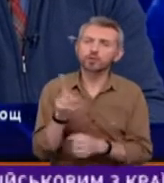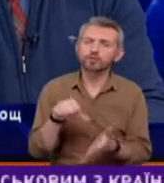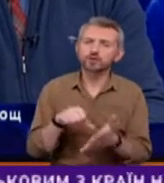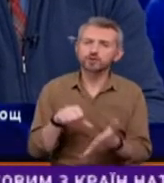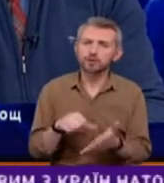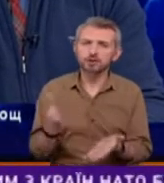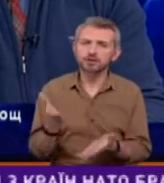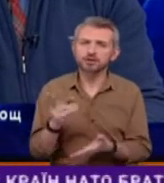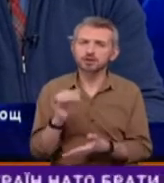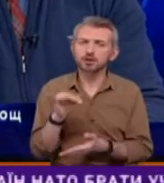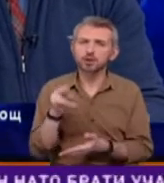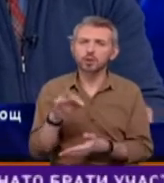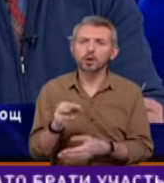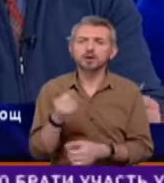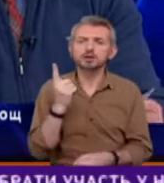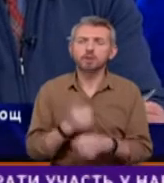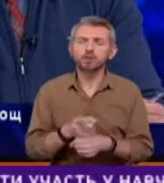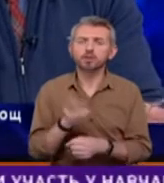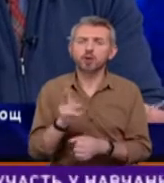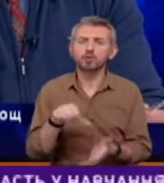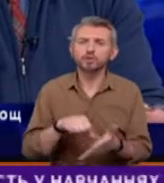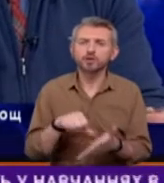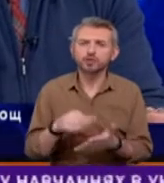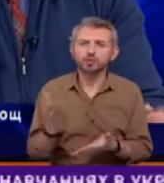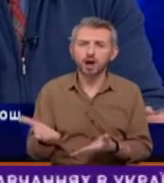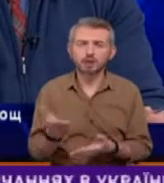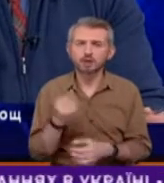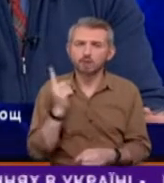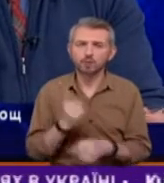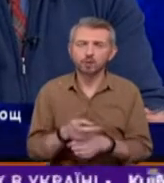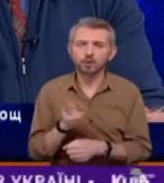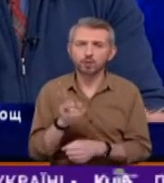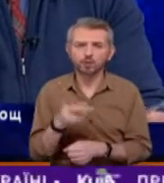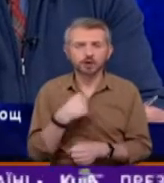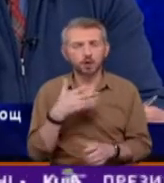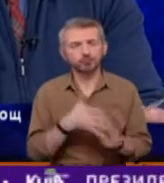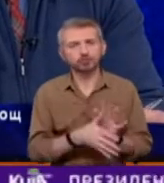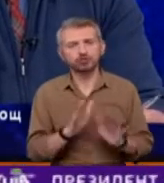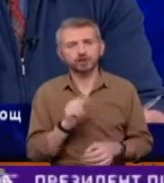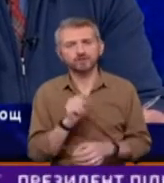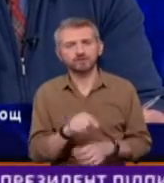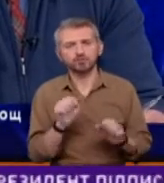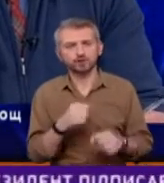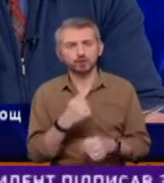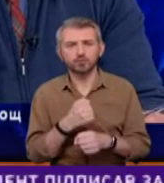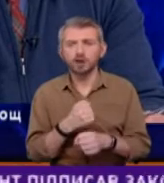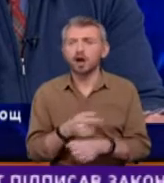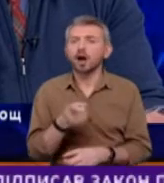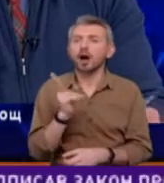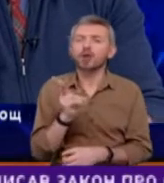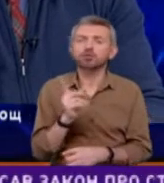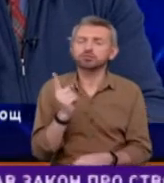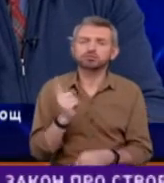виступати, пане Кирило? Заборона кому виступати? Заборона кому? Я розумію, що тільки він може це зробити. Ні, заборона